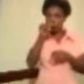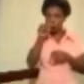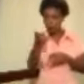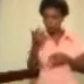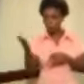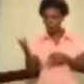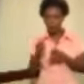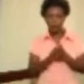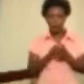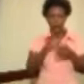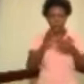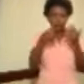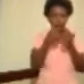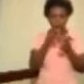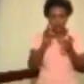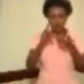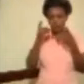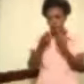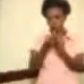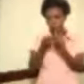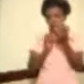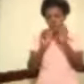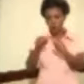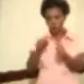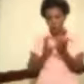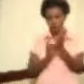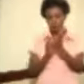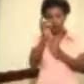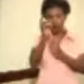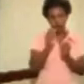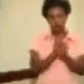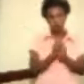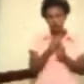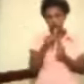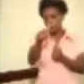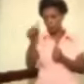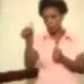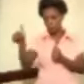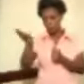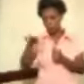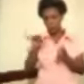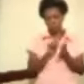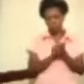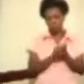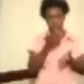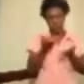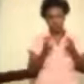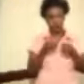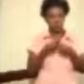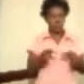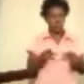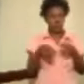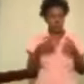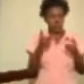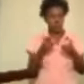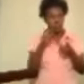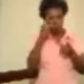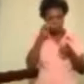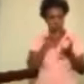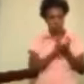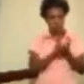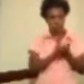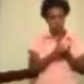régions dans le pays à tout qui sont capables de développer le tourisme. Malheureusement, axe touristique là, nous avons perdu l'opportunité. Haïti,